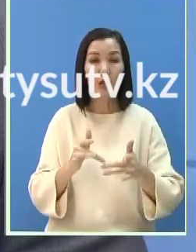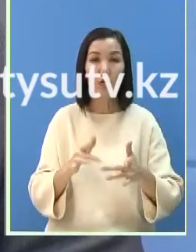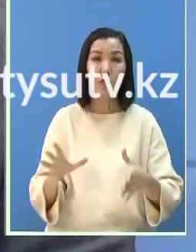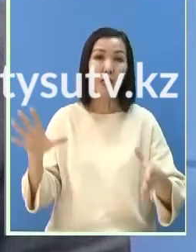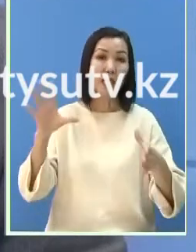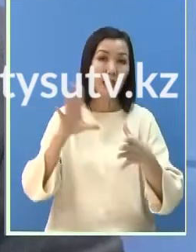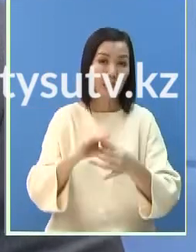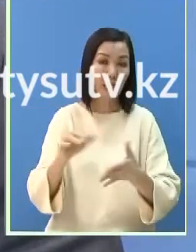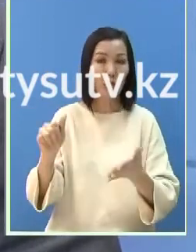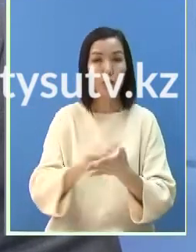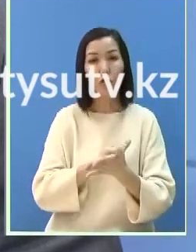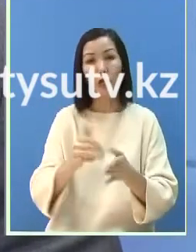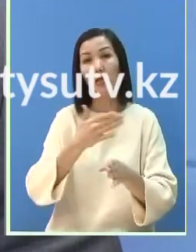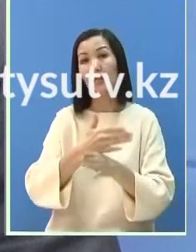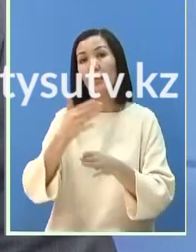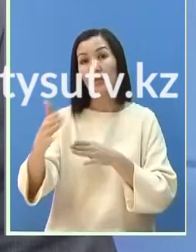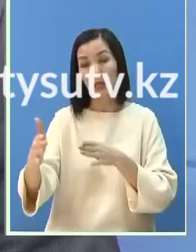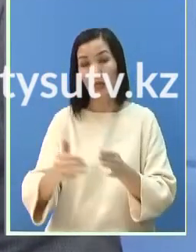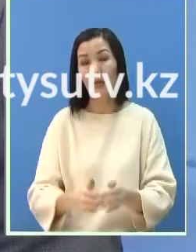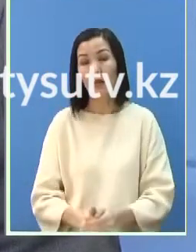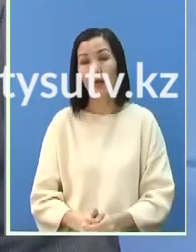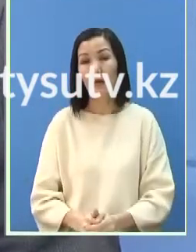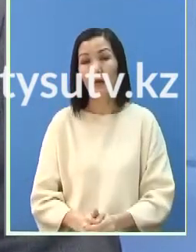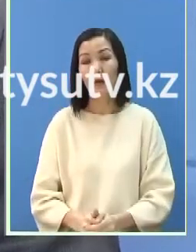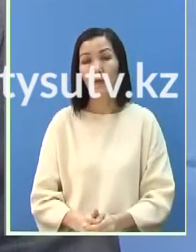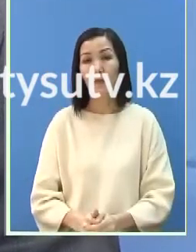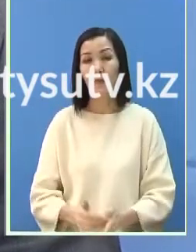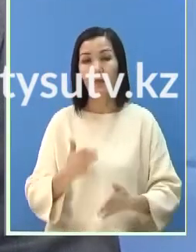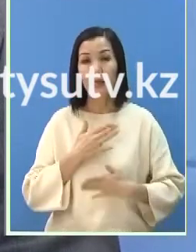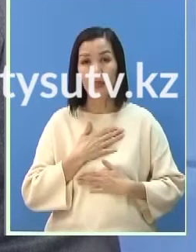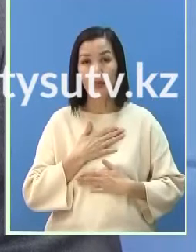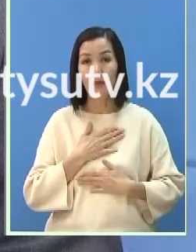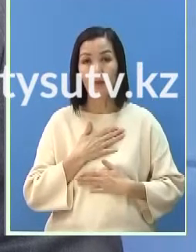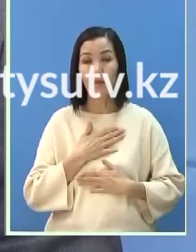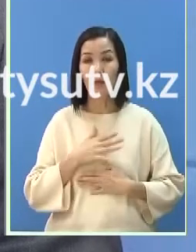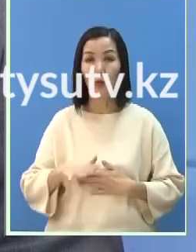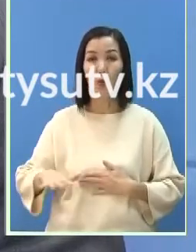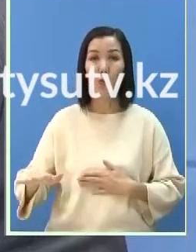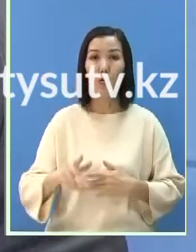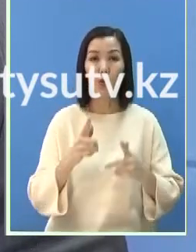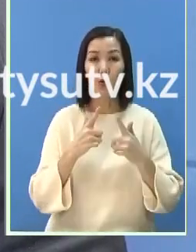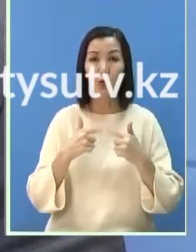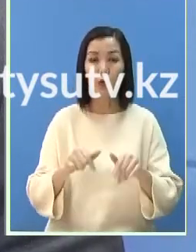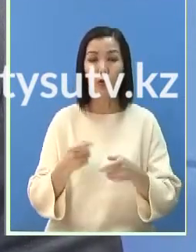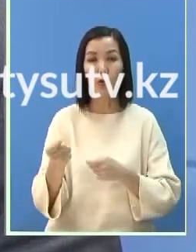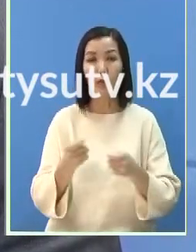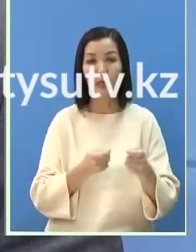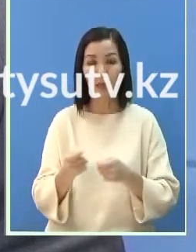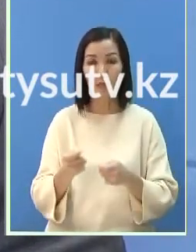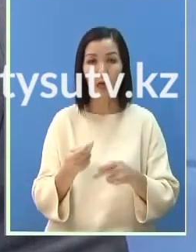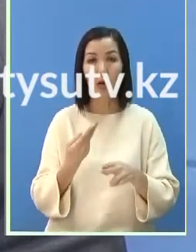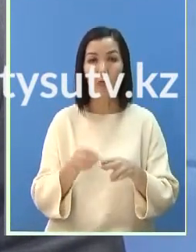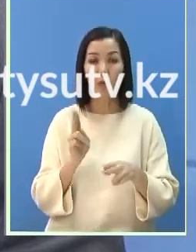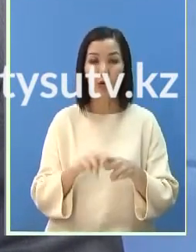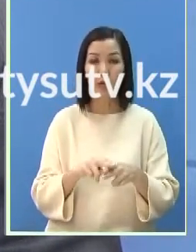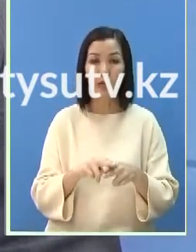арқылы құжаттарын өткізеді. Сонымен қатар біздің өңірлік үйлестіруші біздің басқарма болғандықтан